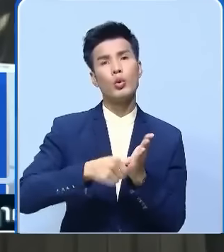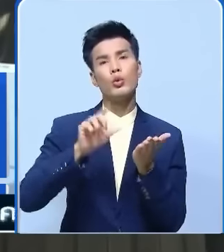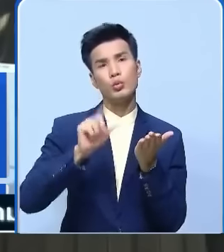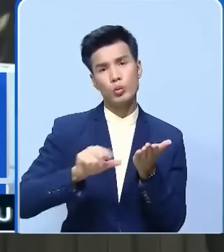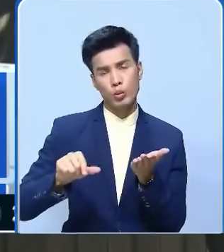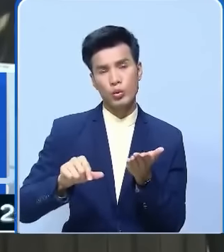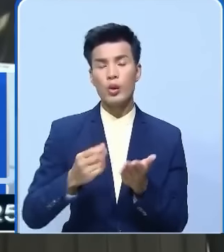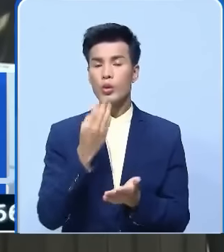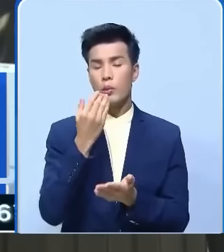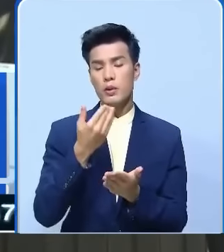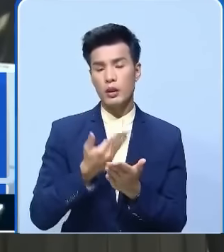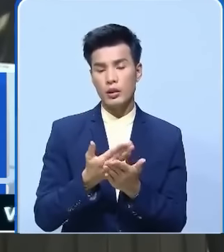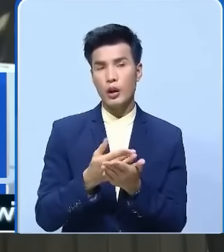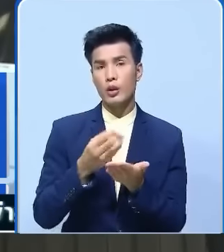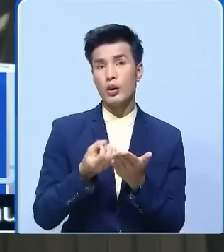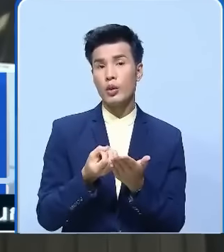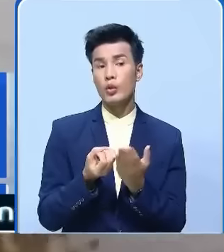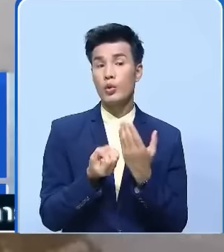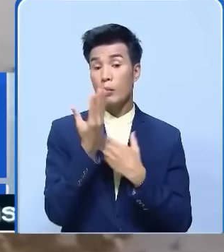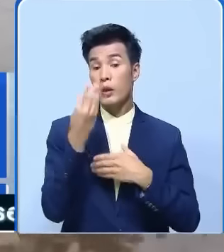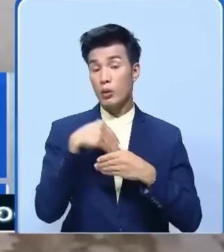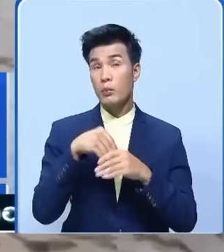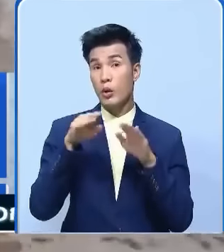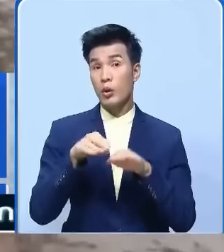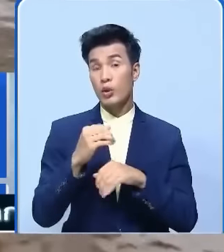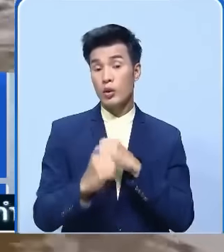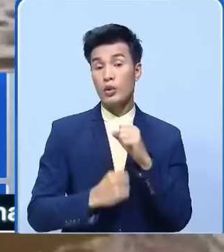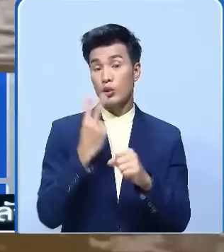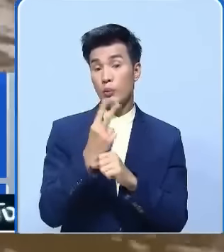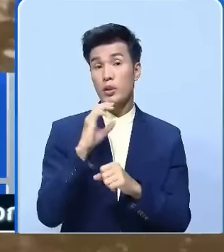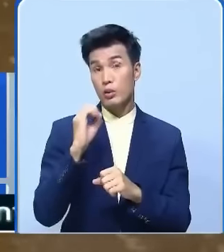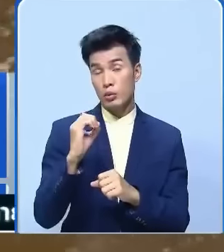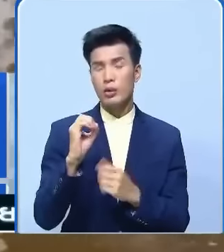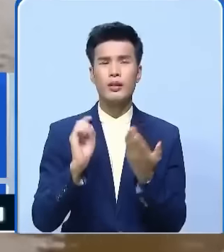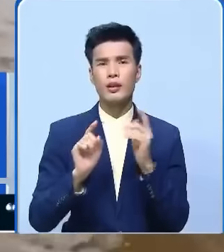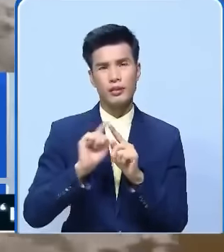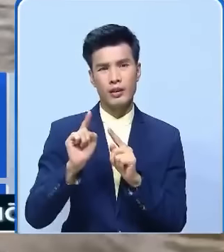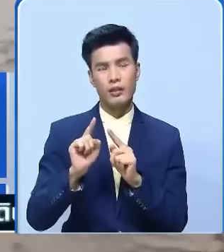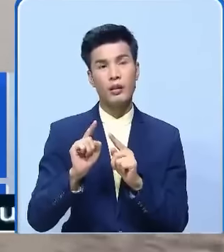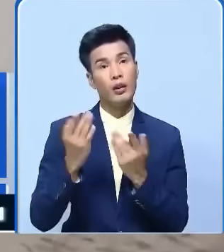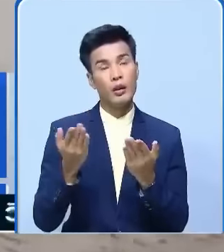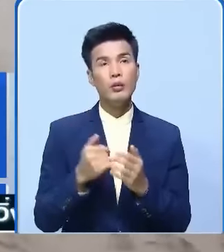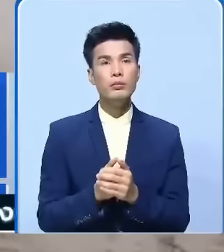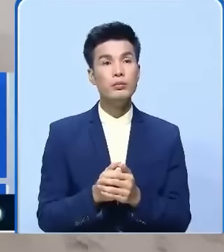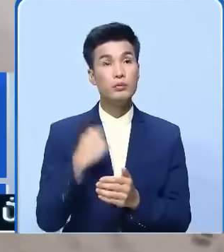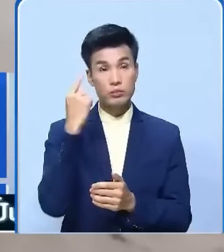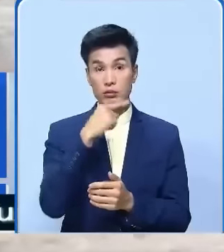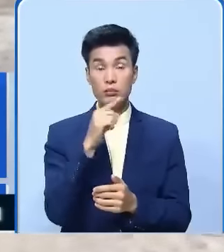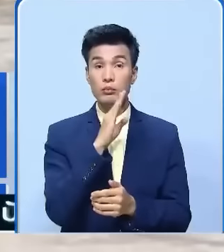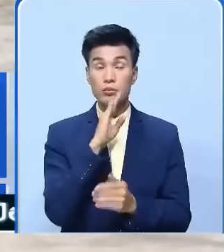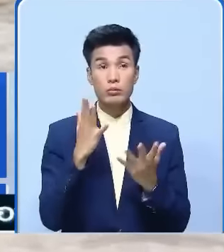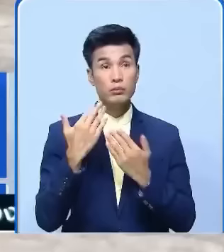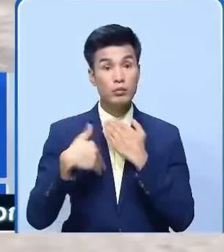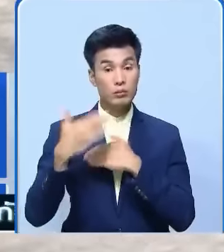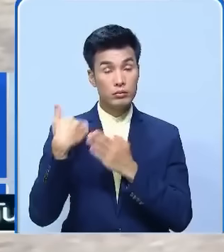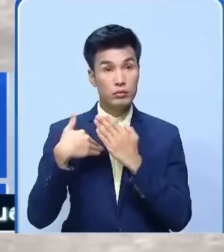กเว้นดอกเบี้ย2ปีแรกหลังจากนั้นให้คิดอัตราดอกเบี้ยเงินกู้ขั้นต่ำคือ MLR MRR อะไรก็ว่ากันไปแล้วใครไม่มีประวัติ